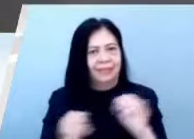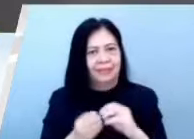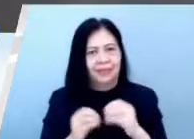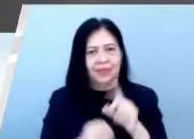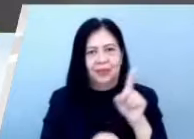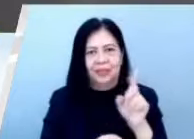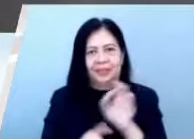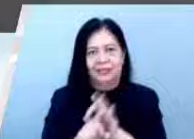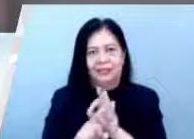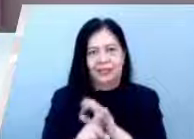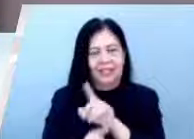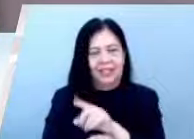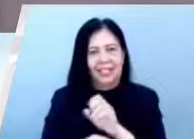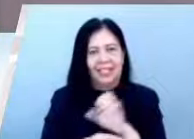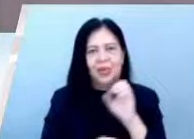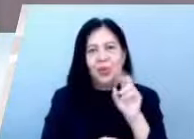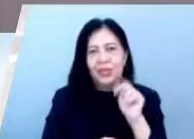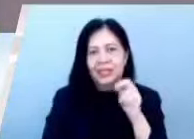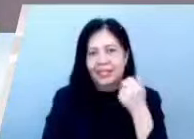uni.